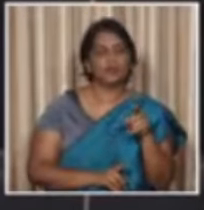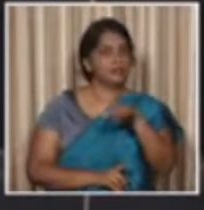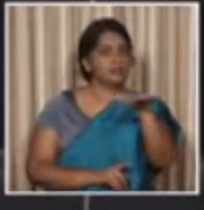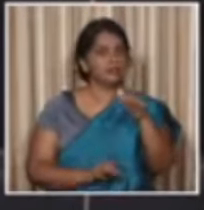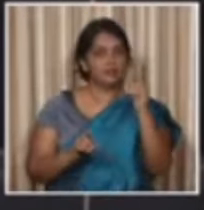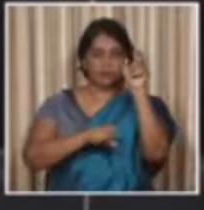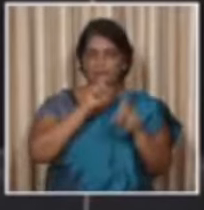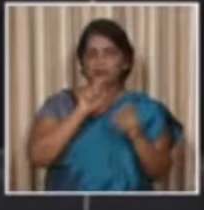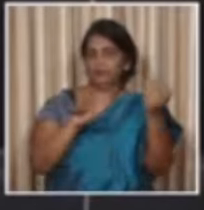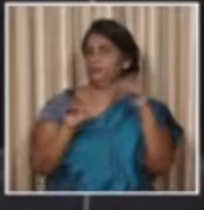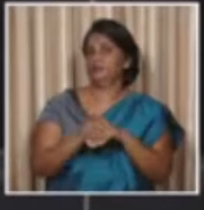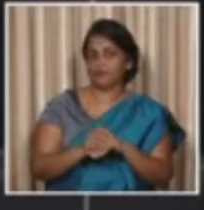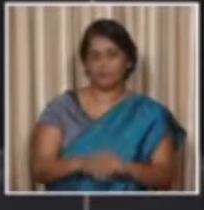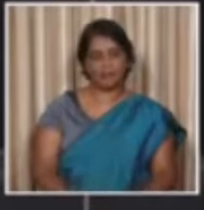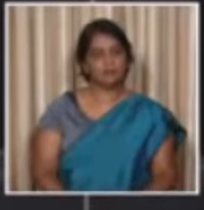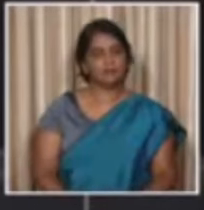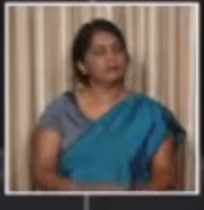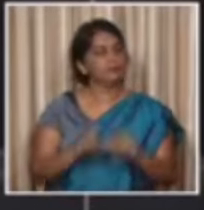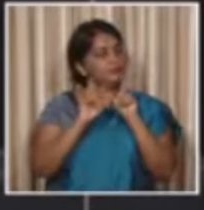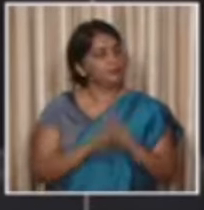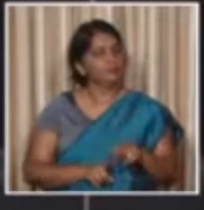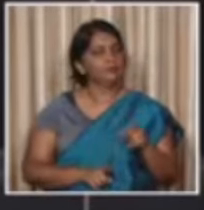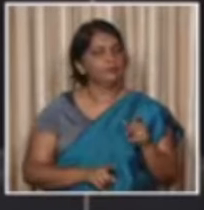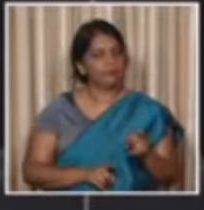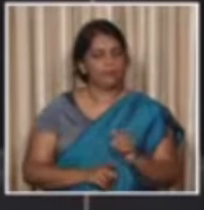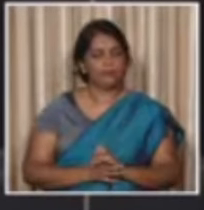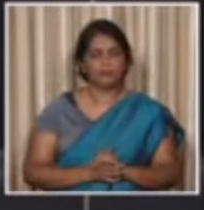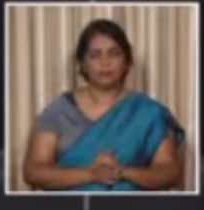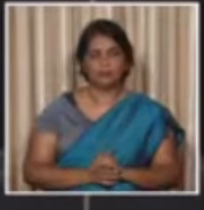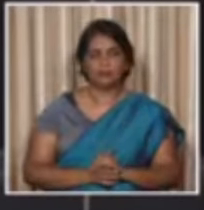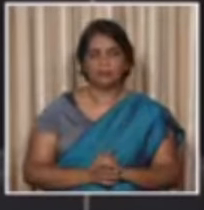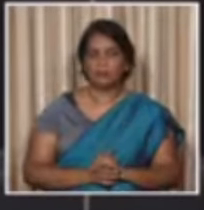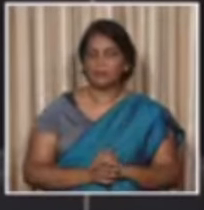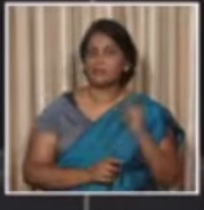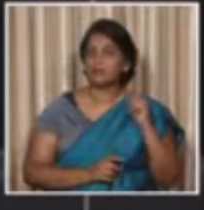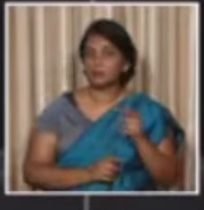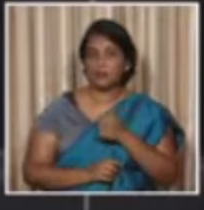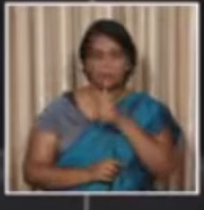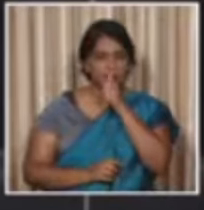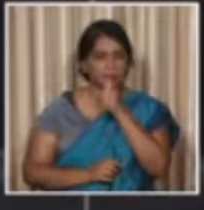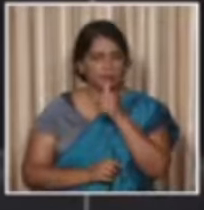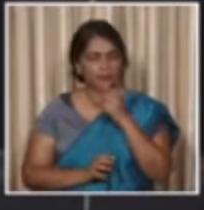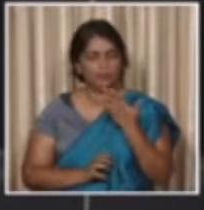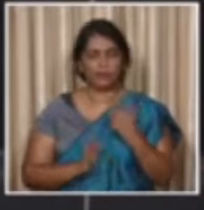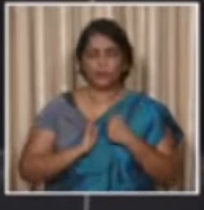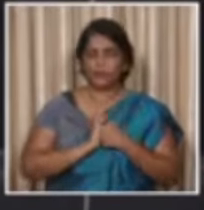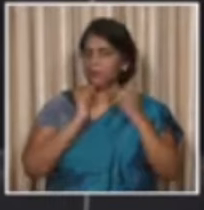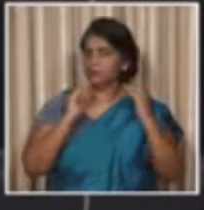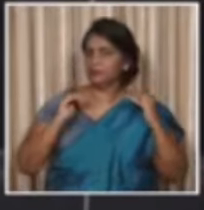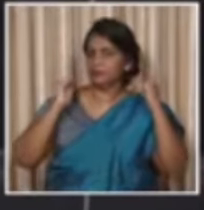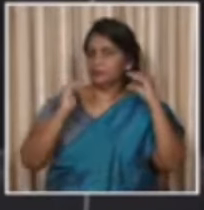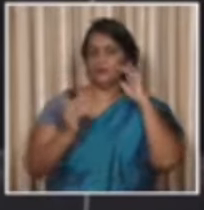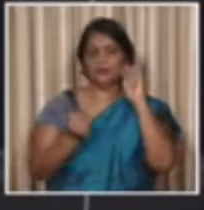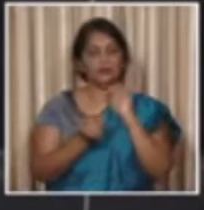සමාජයේ නියෝජිතයන් හැටියට පත් වෙනවා. ඒ නිසා එයි රහස් භාවය හා උත්තරීතර භාවය